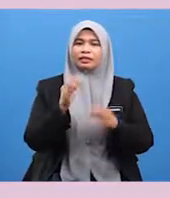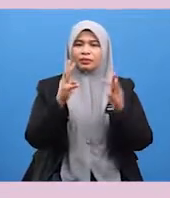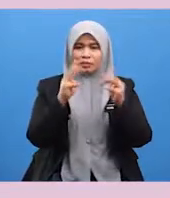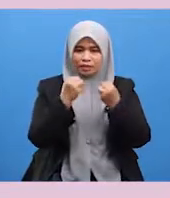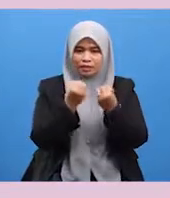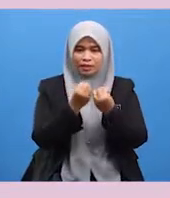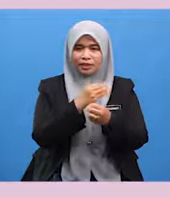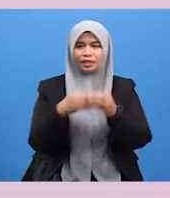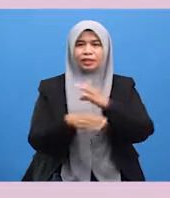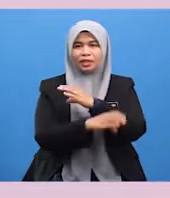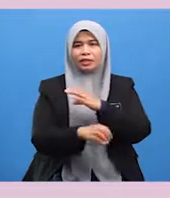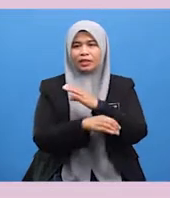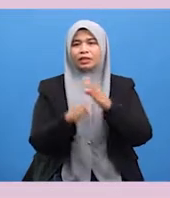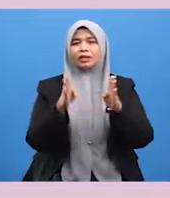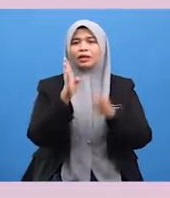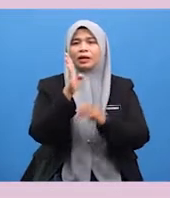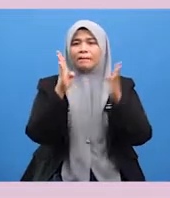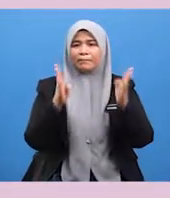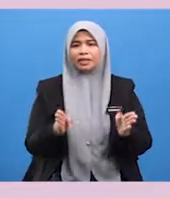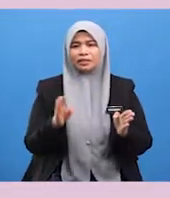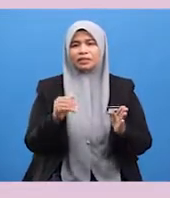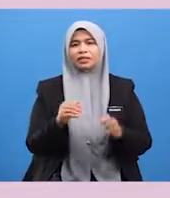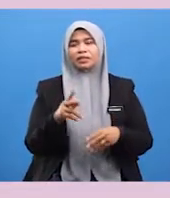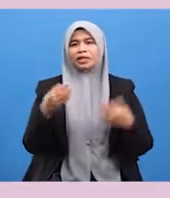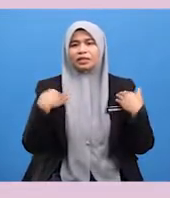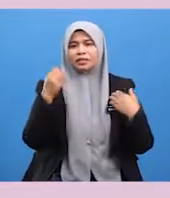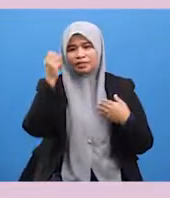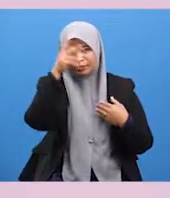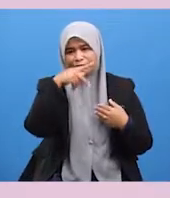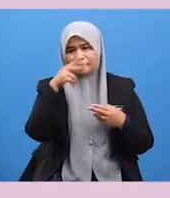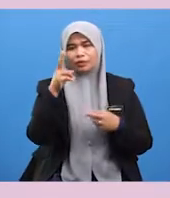punya sifat-sifat keutuhan yang dibanggakan.